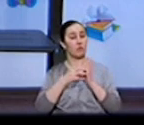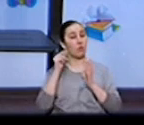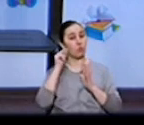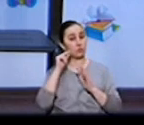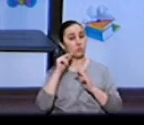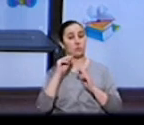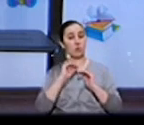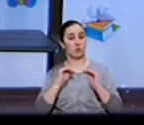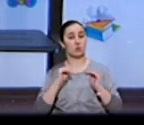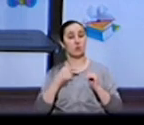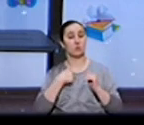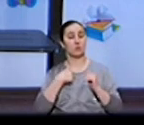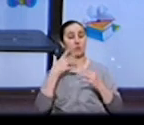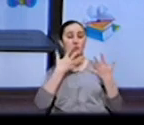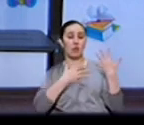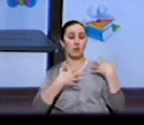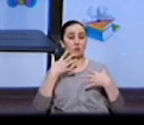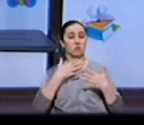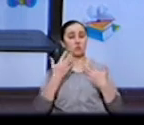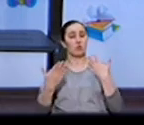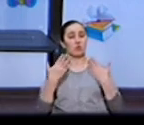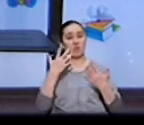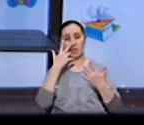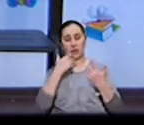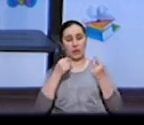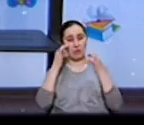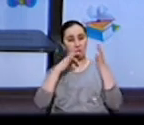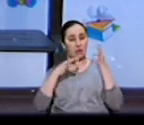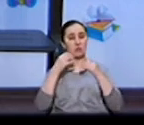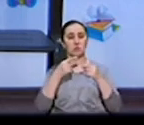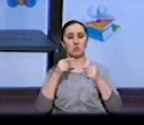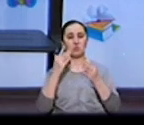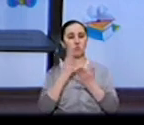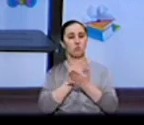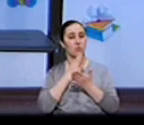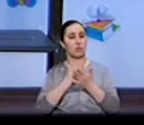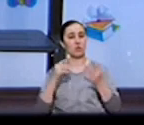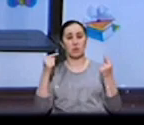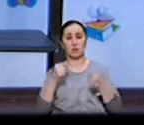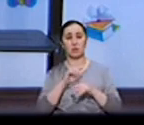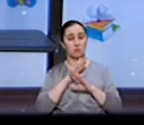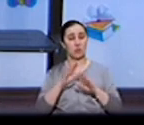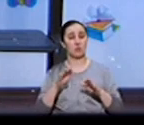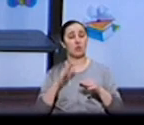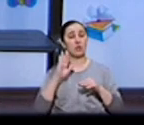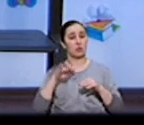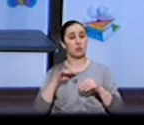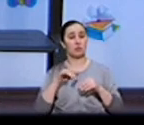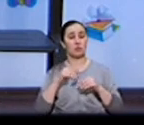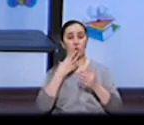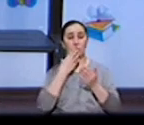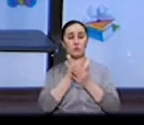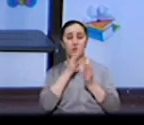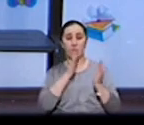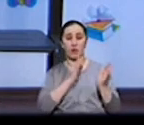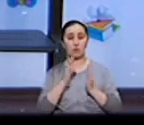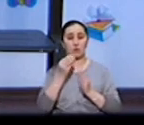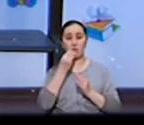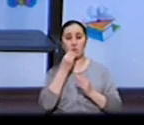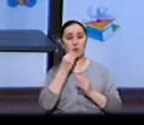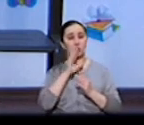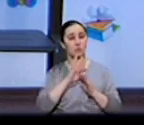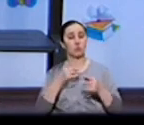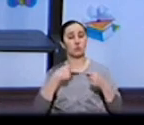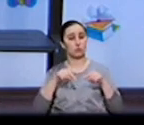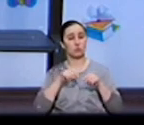o'quvchisimiz, bolajonlar. Bizga taltayish yoki yig'lash umuman yarashmaydi. Keyin o'z vaqtida ovqatlarini